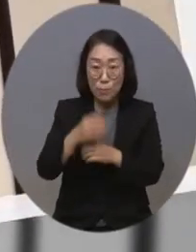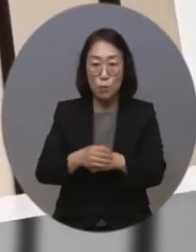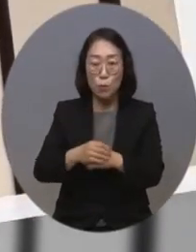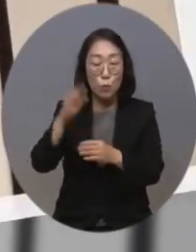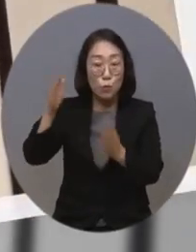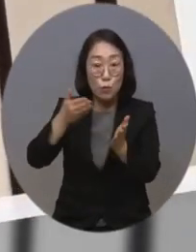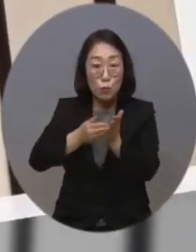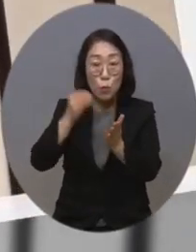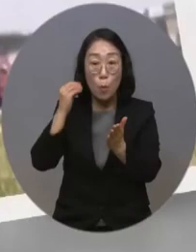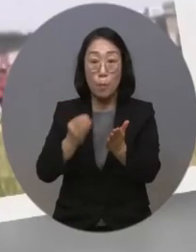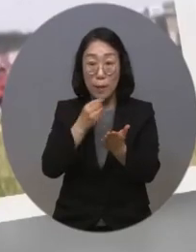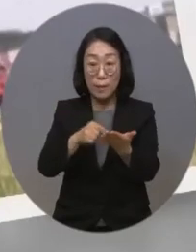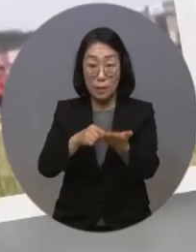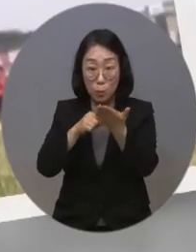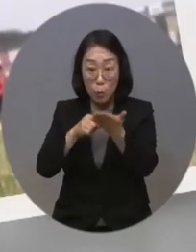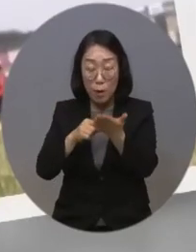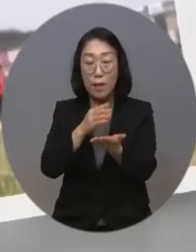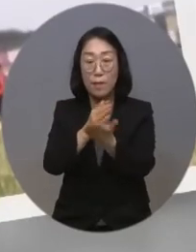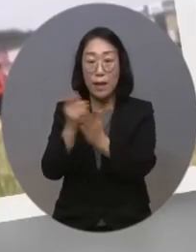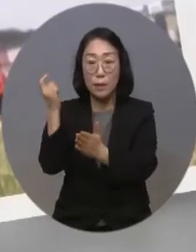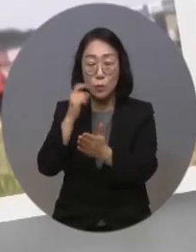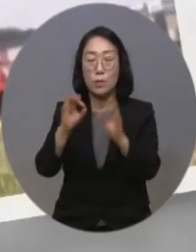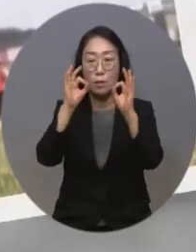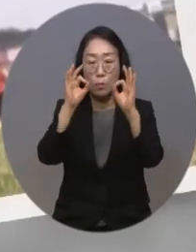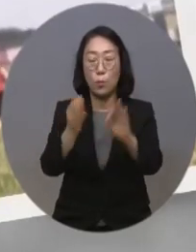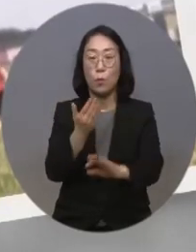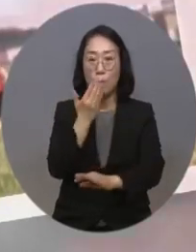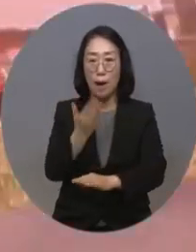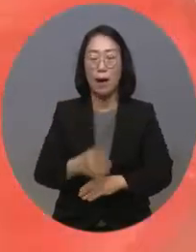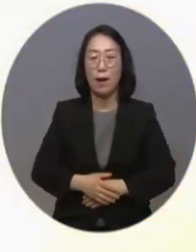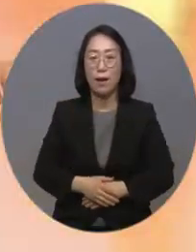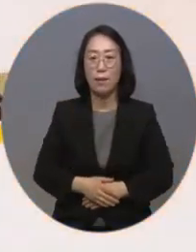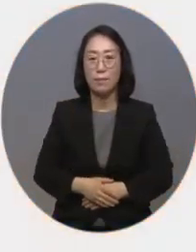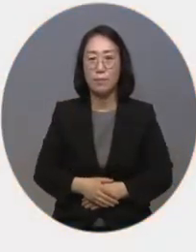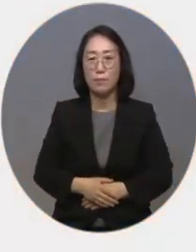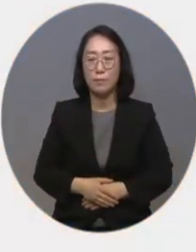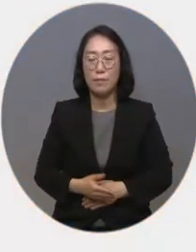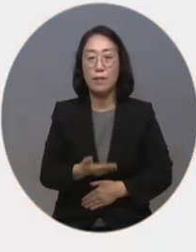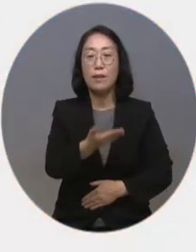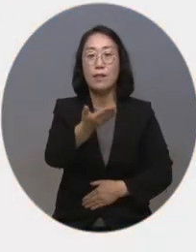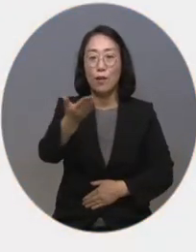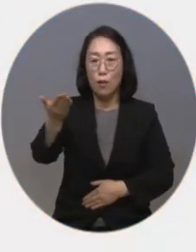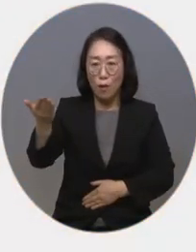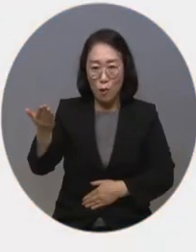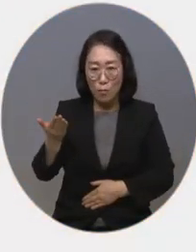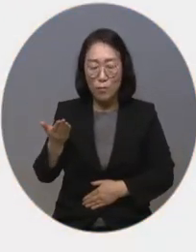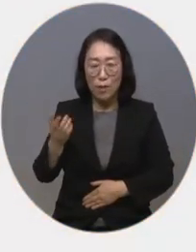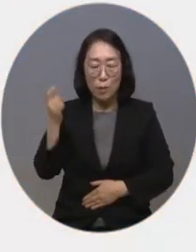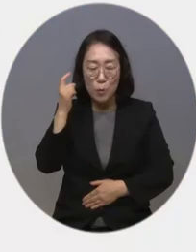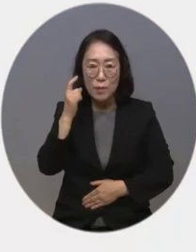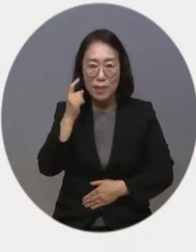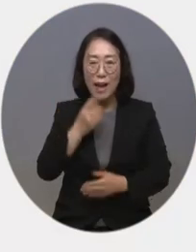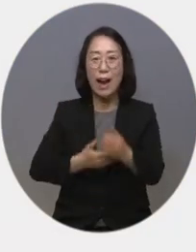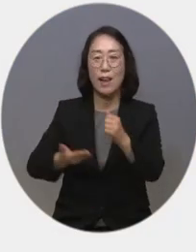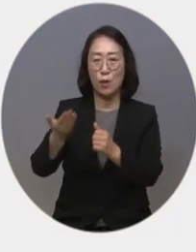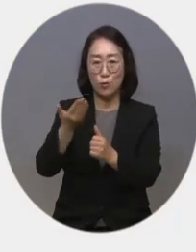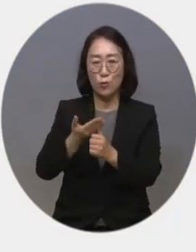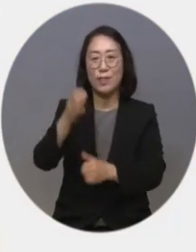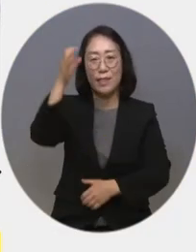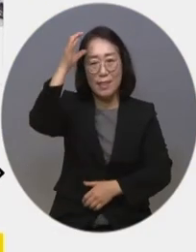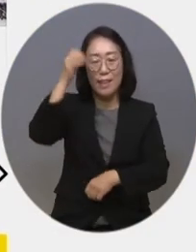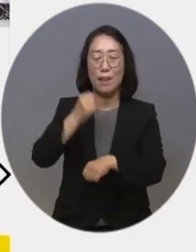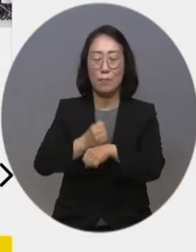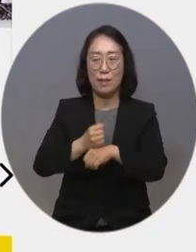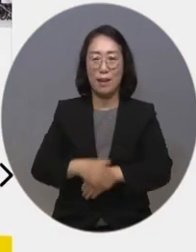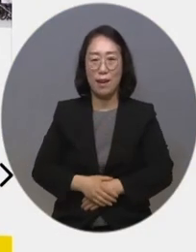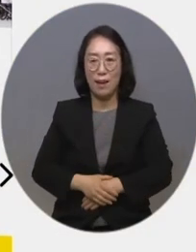웰페어뉴스 홈페이지를 통해 보다 다양한 소식을 접할 수 있습니다. 시청자 여러분의 제보를 기다립니다. 웰페어뉴스